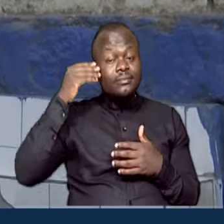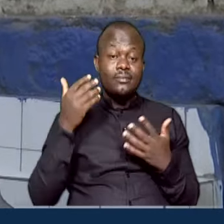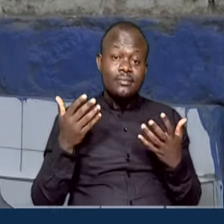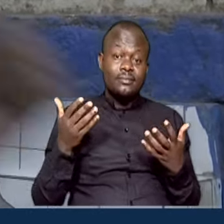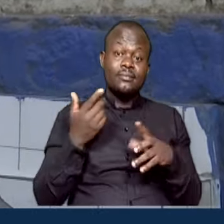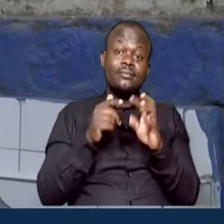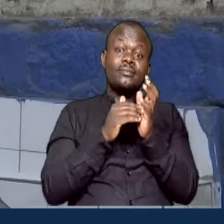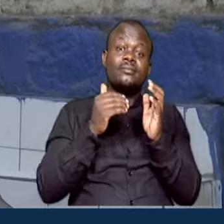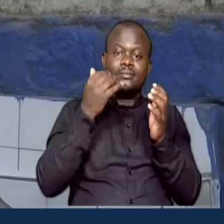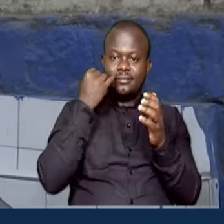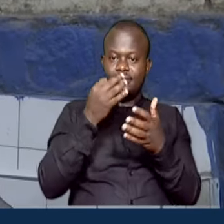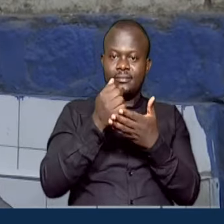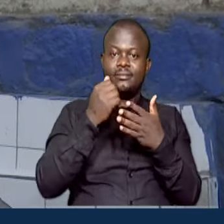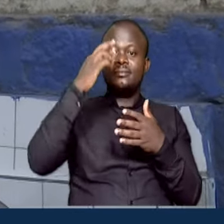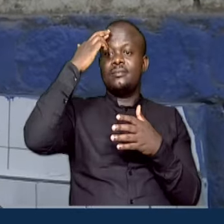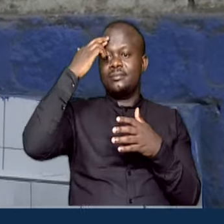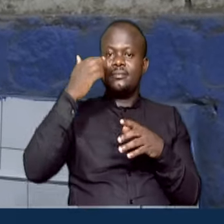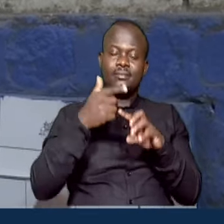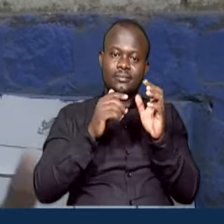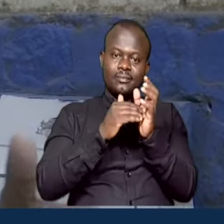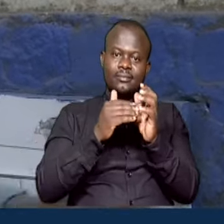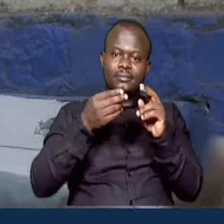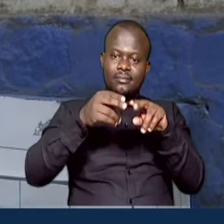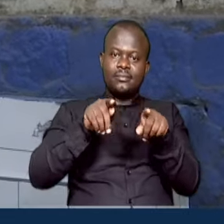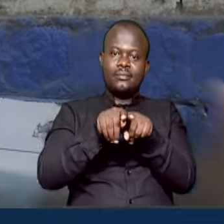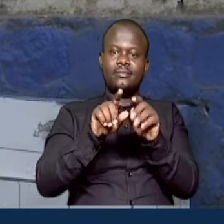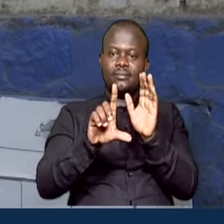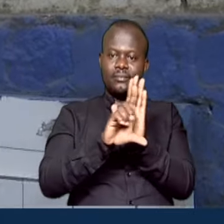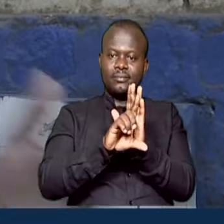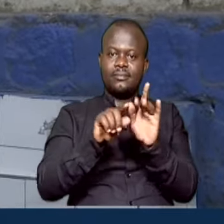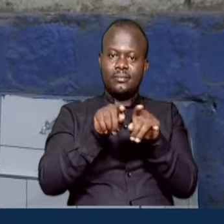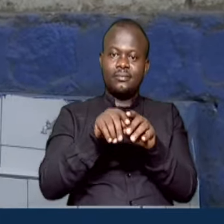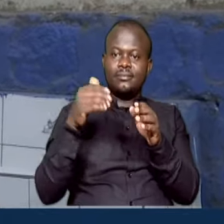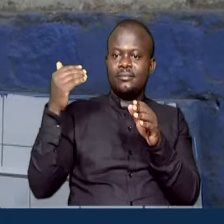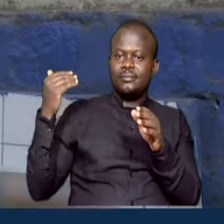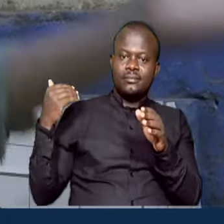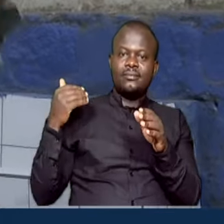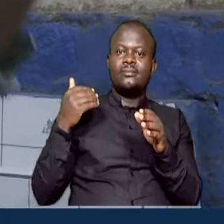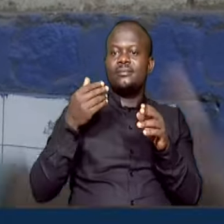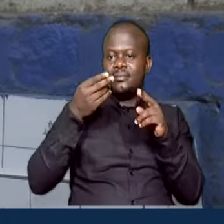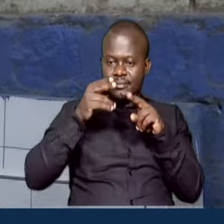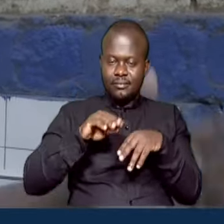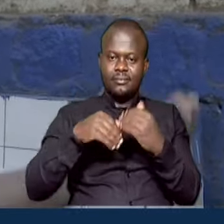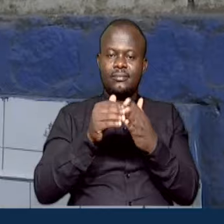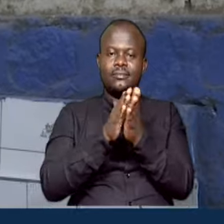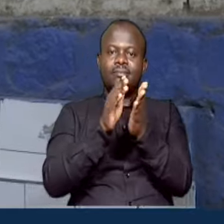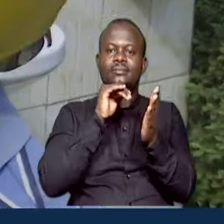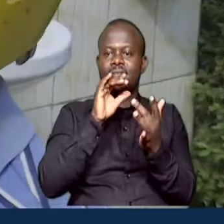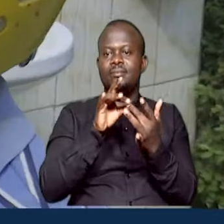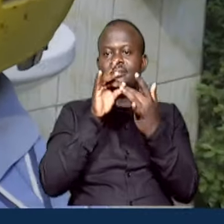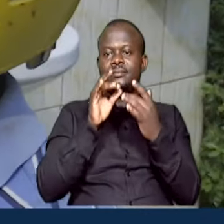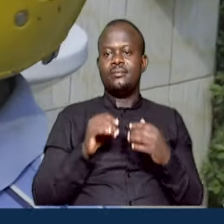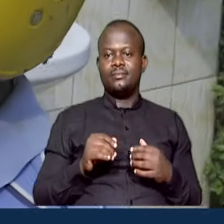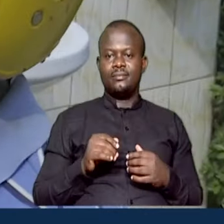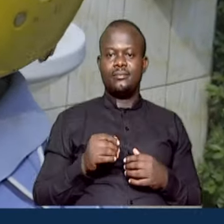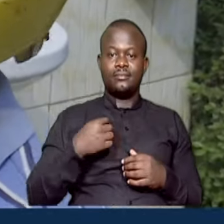ariko mutwibukije noneho bikaba nk'aho ari itegeko nk'uko byari itegeko noneho byaba rusange na bitari mwihariko.